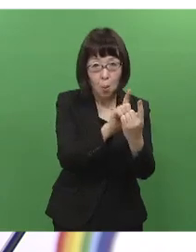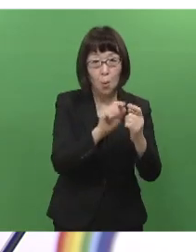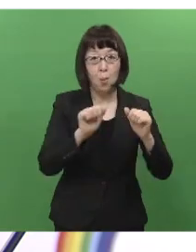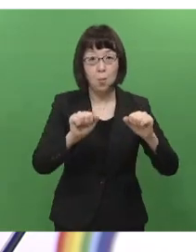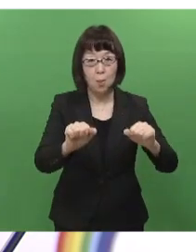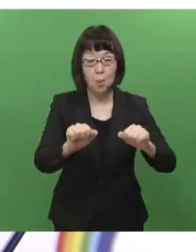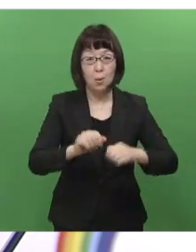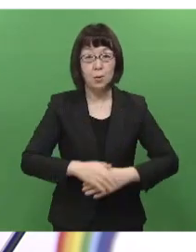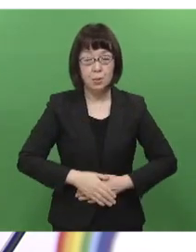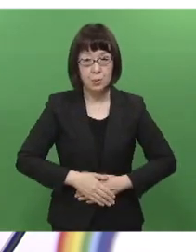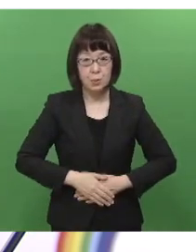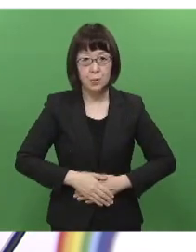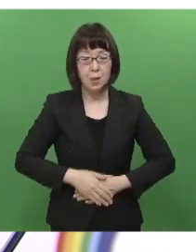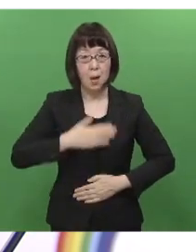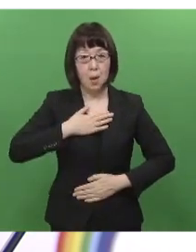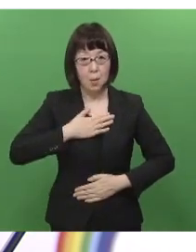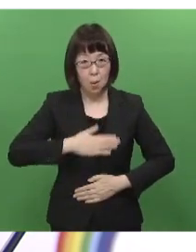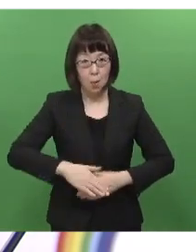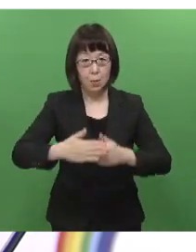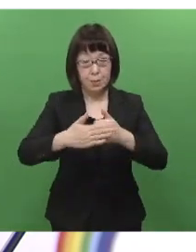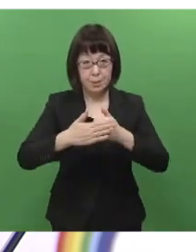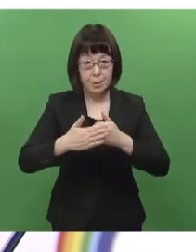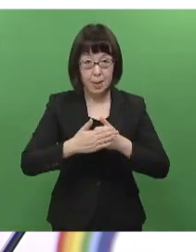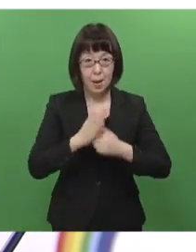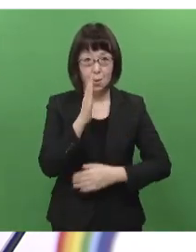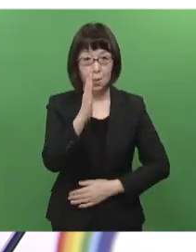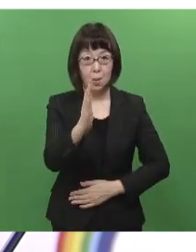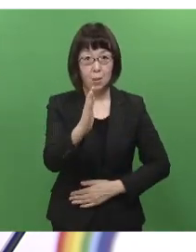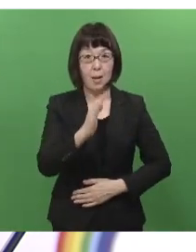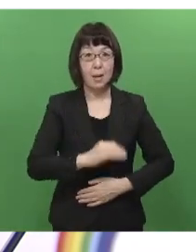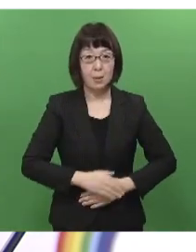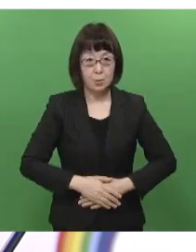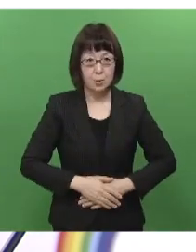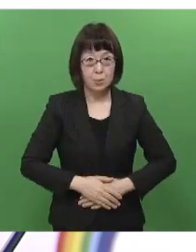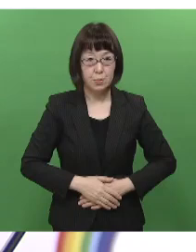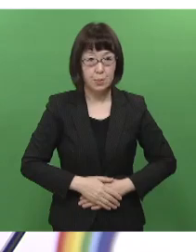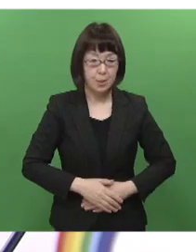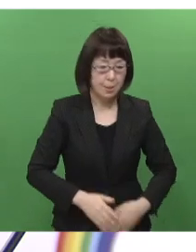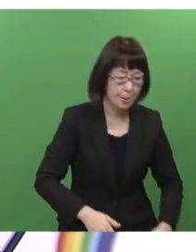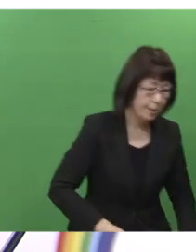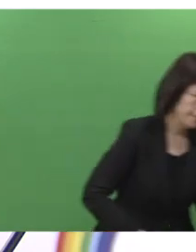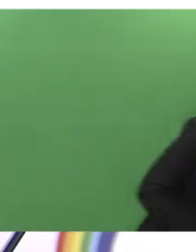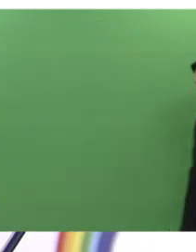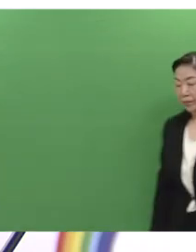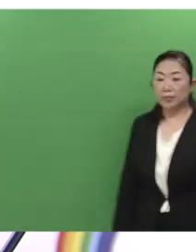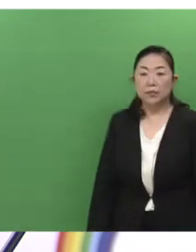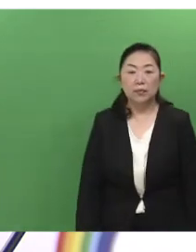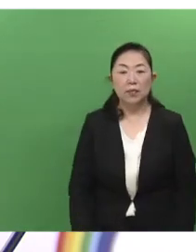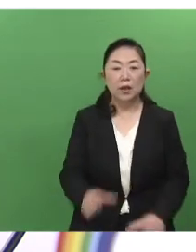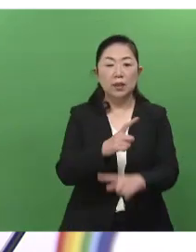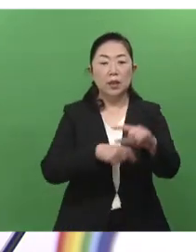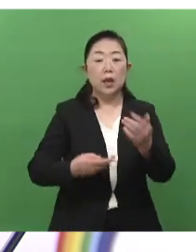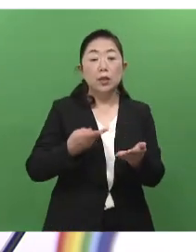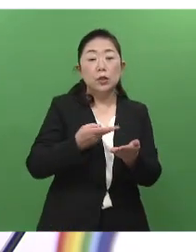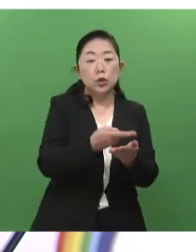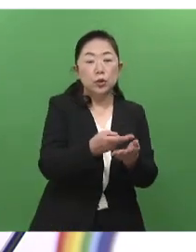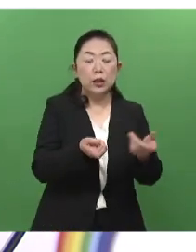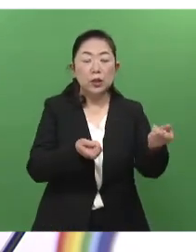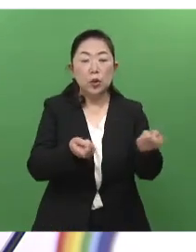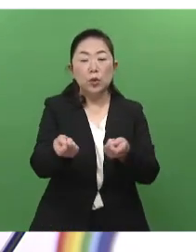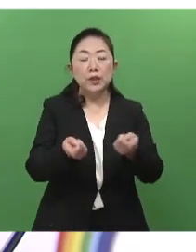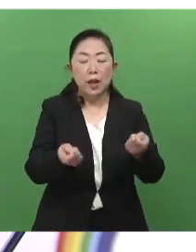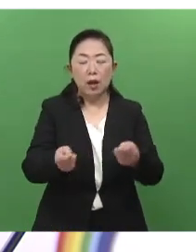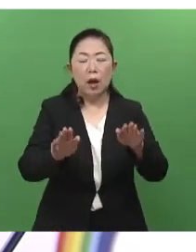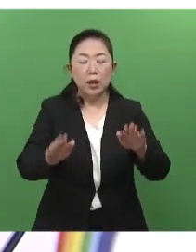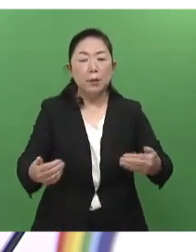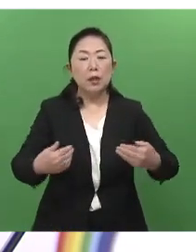ますので、何卒ご理解ご協力のほどお願いを申し上げます。さらに入院調整が必要になってまい